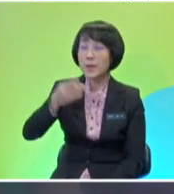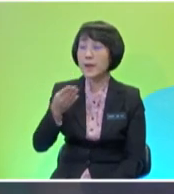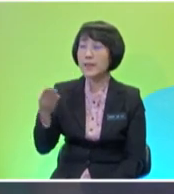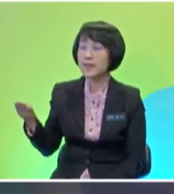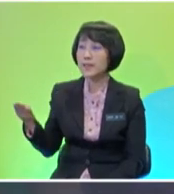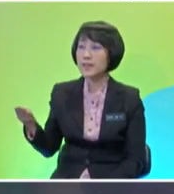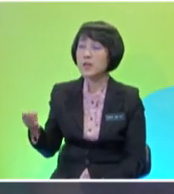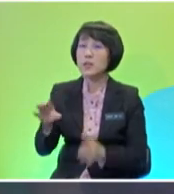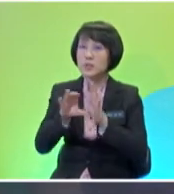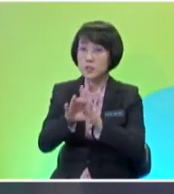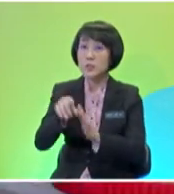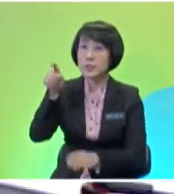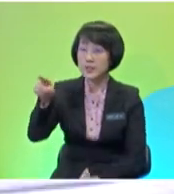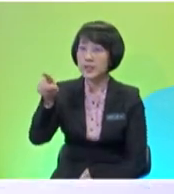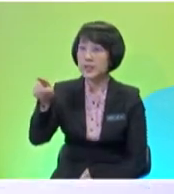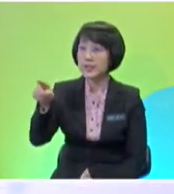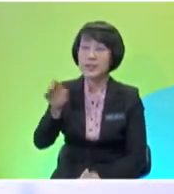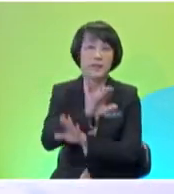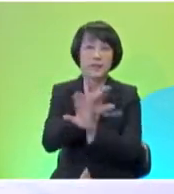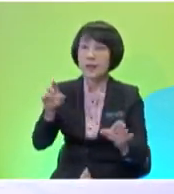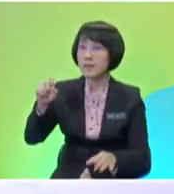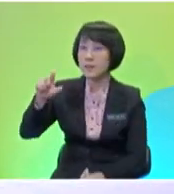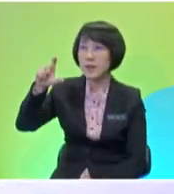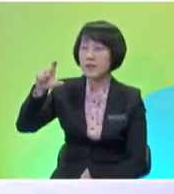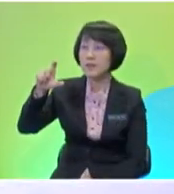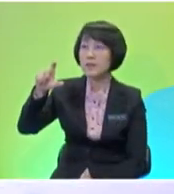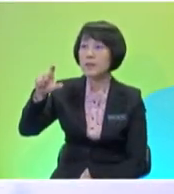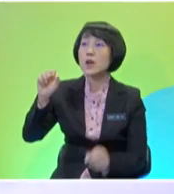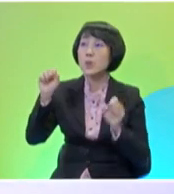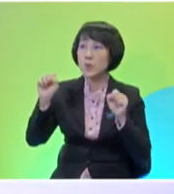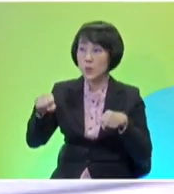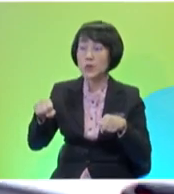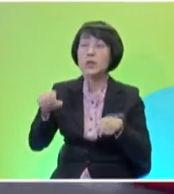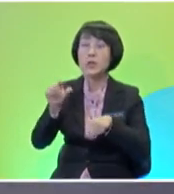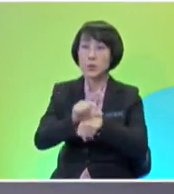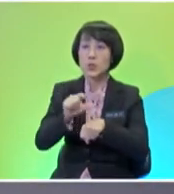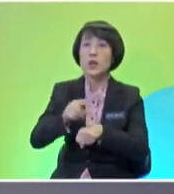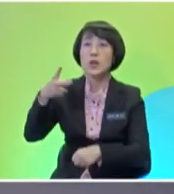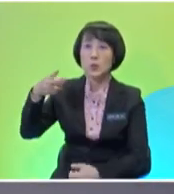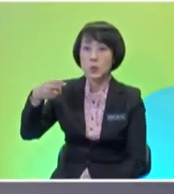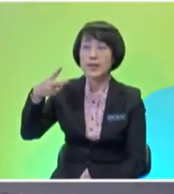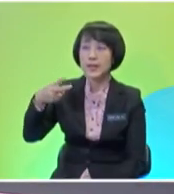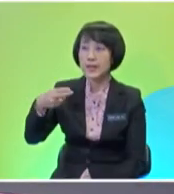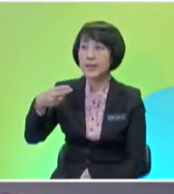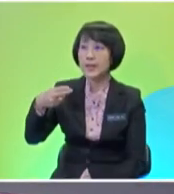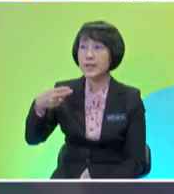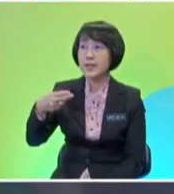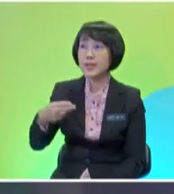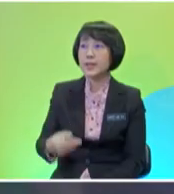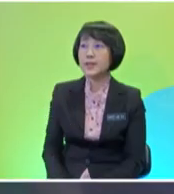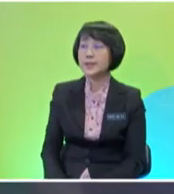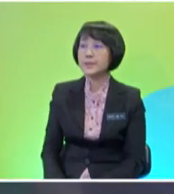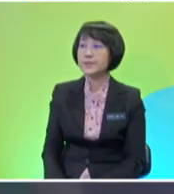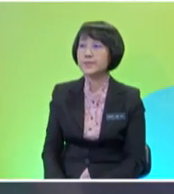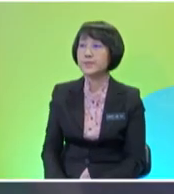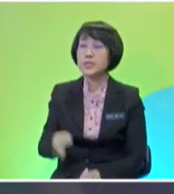kalau contoh macam yang ni, buat lekap ni dia tak tebal. Jadi saya sarankan boleh gunakan gunting sahaja. Okey. Kalau macam contoh dia murid